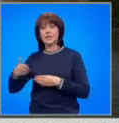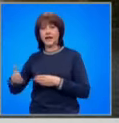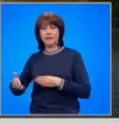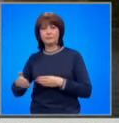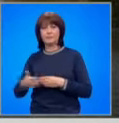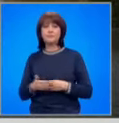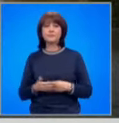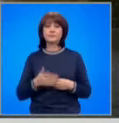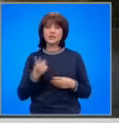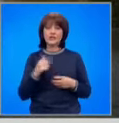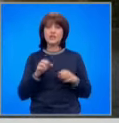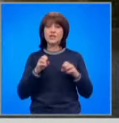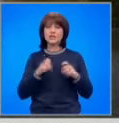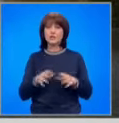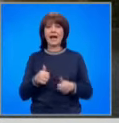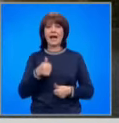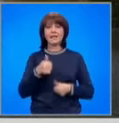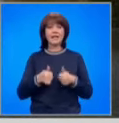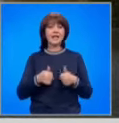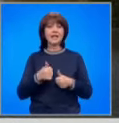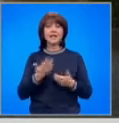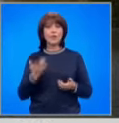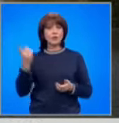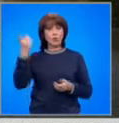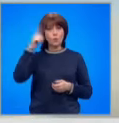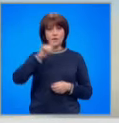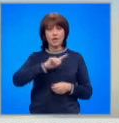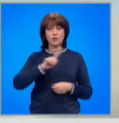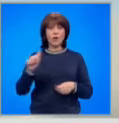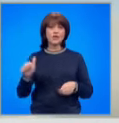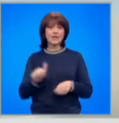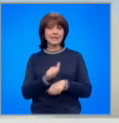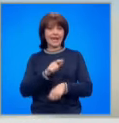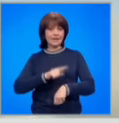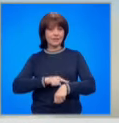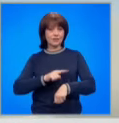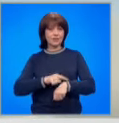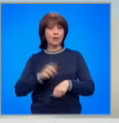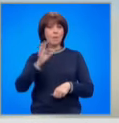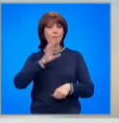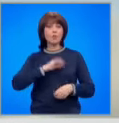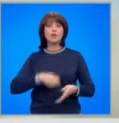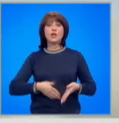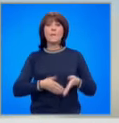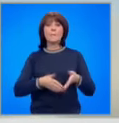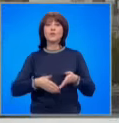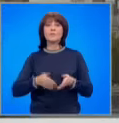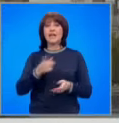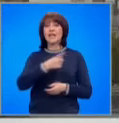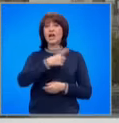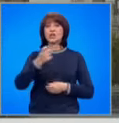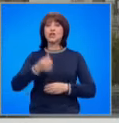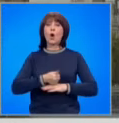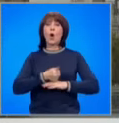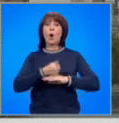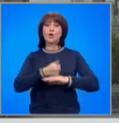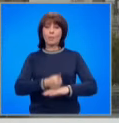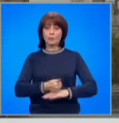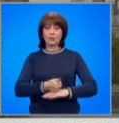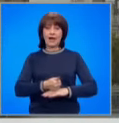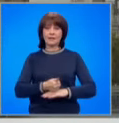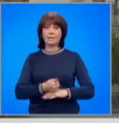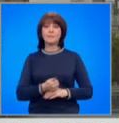вдигнат. Ще се допуснат само кандидати, които до утре в 16 часа българско време получат подкрепата на 100 депутати от фракцията на торите в